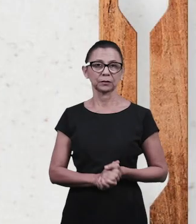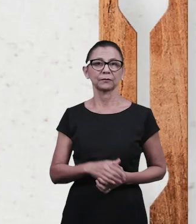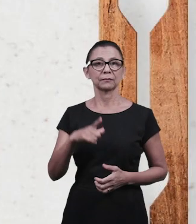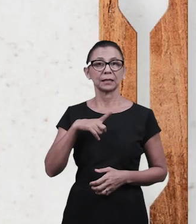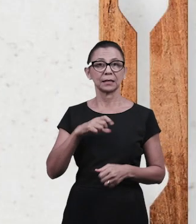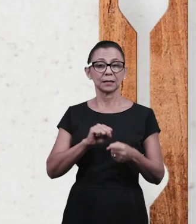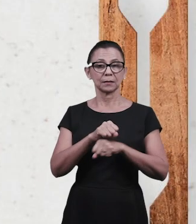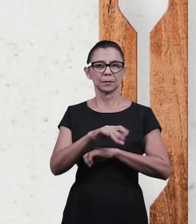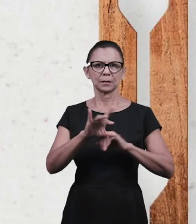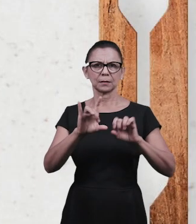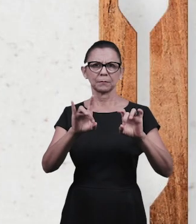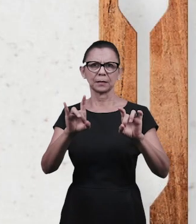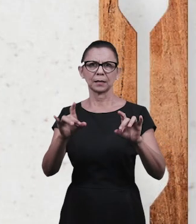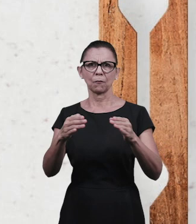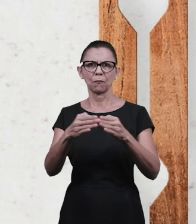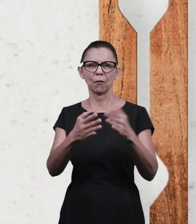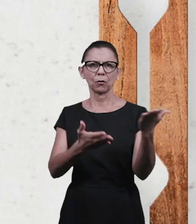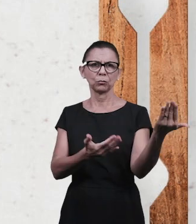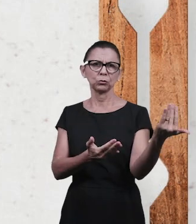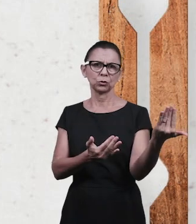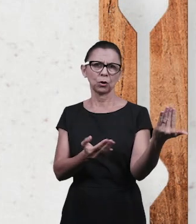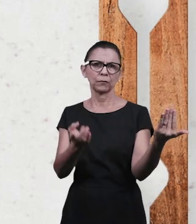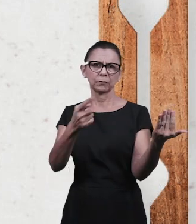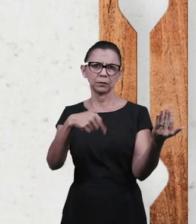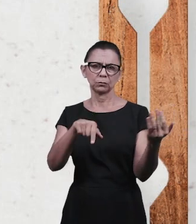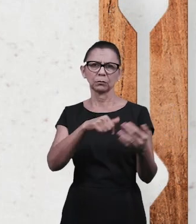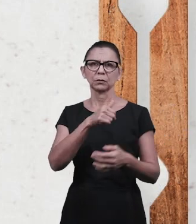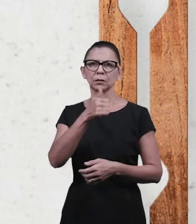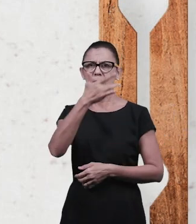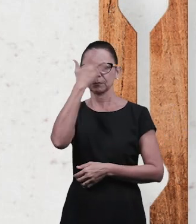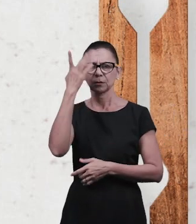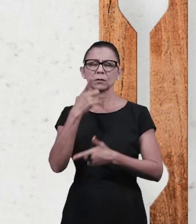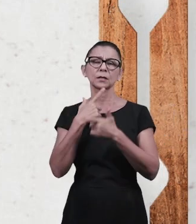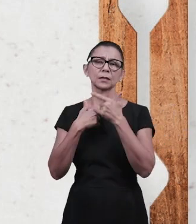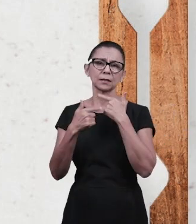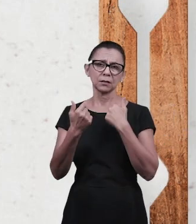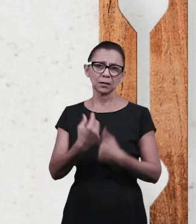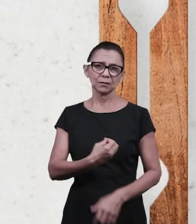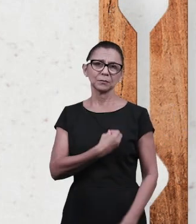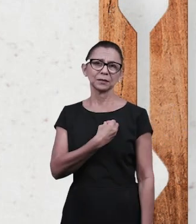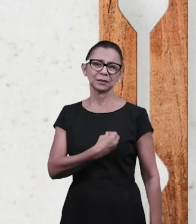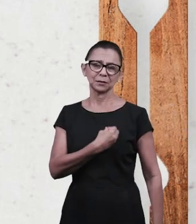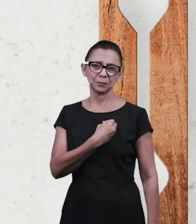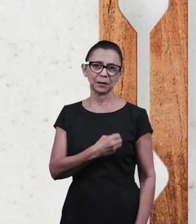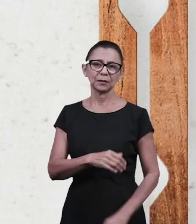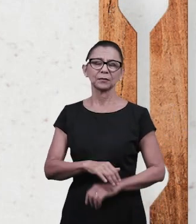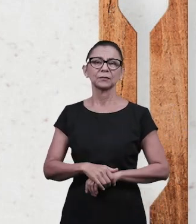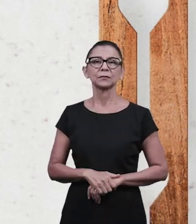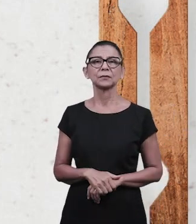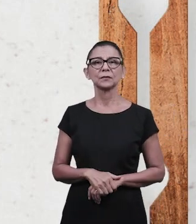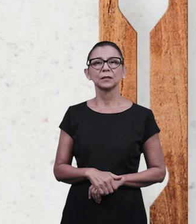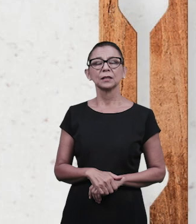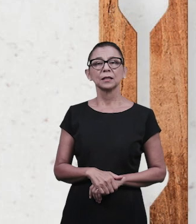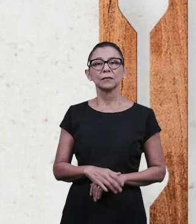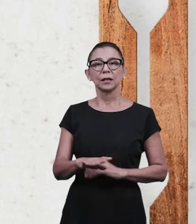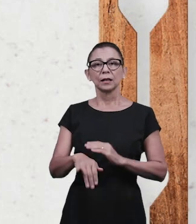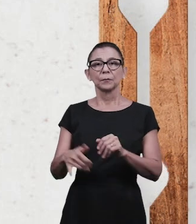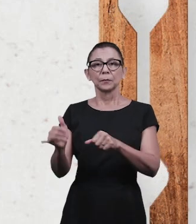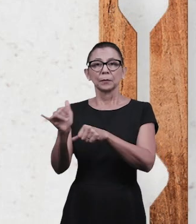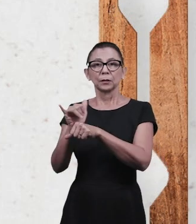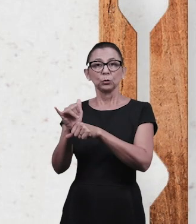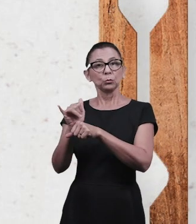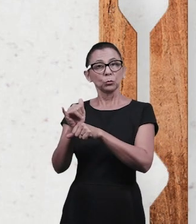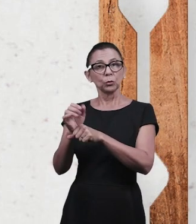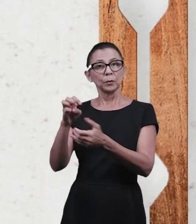aux jeunes, mais accessible à toutes les personnes qui souhaitent participer. Il sera transmis par le canal de l'Église